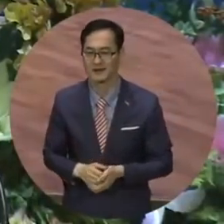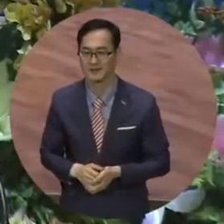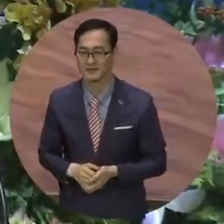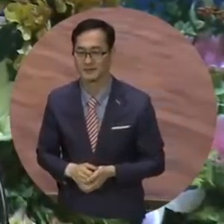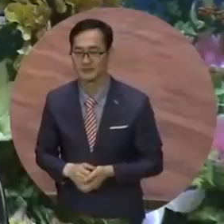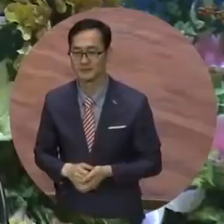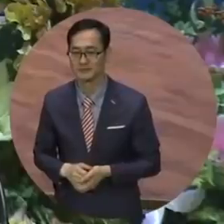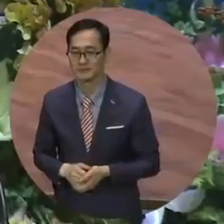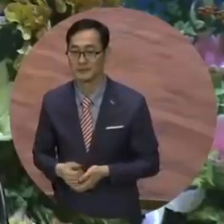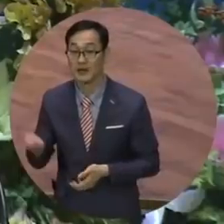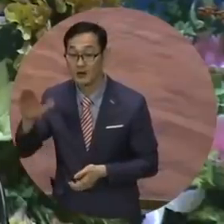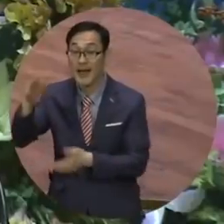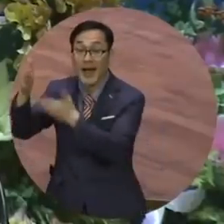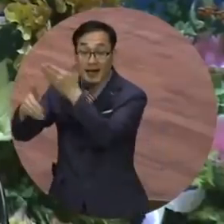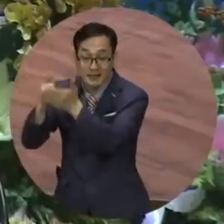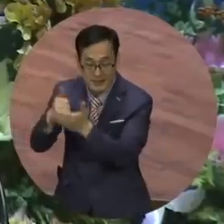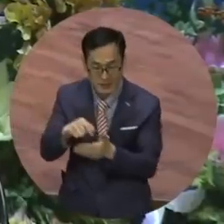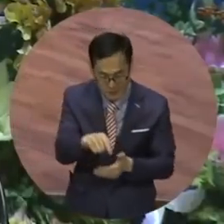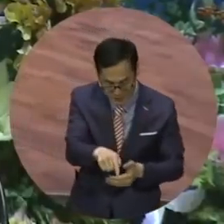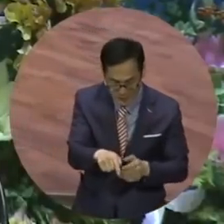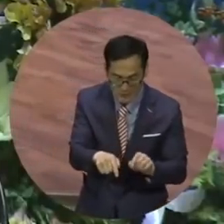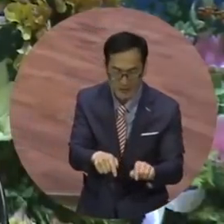착각할까 싶어서 구분점을 둔 것이 뭐냐?